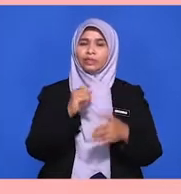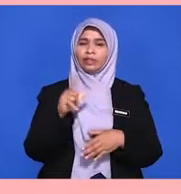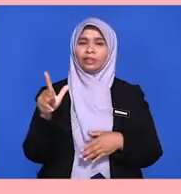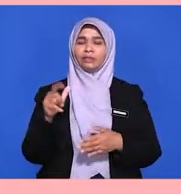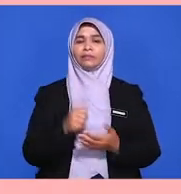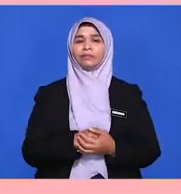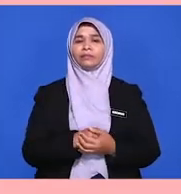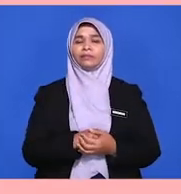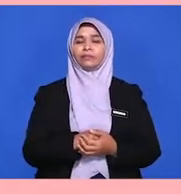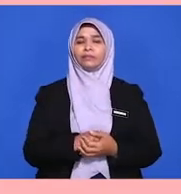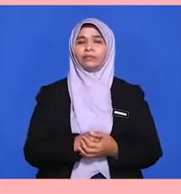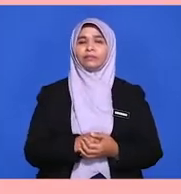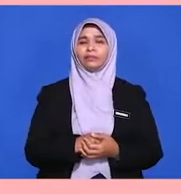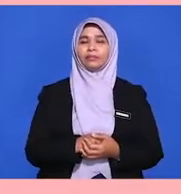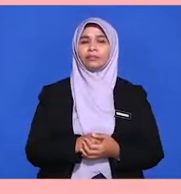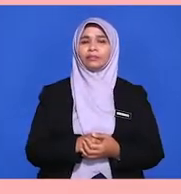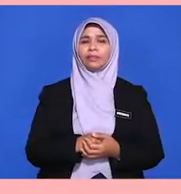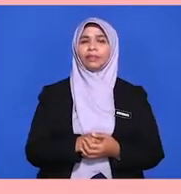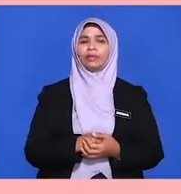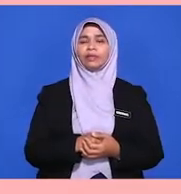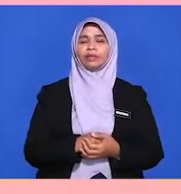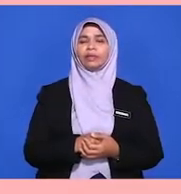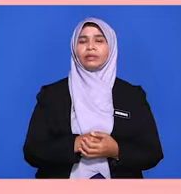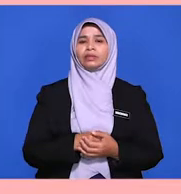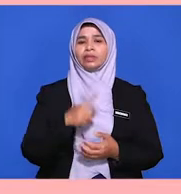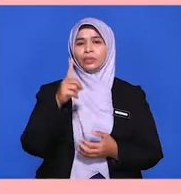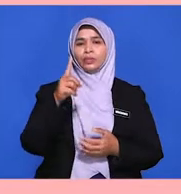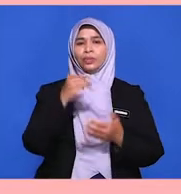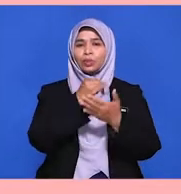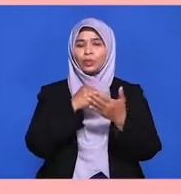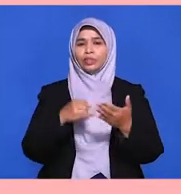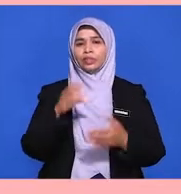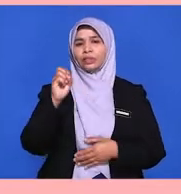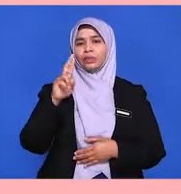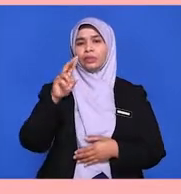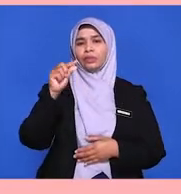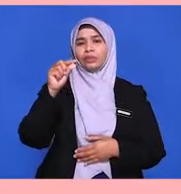adalah seperti: pertama, lukisan ortografik;